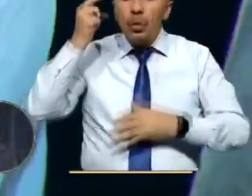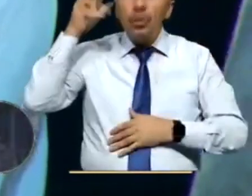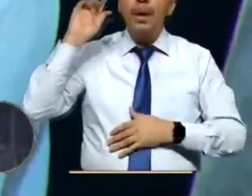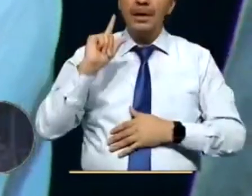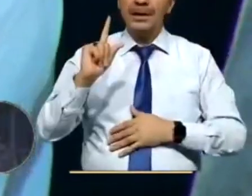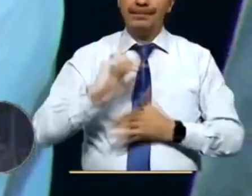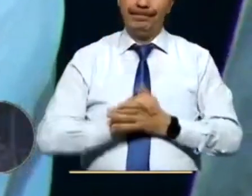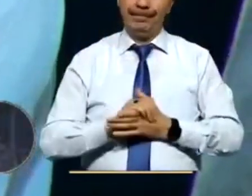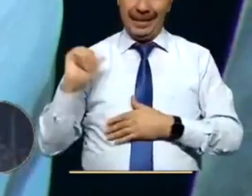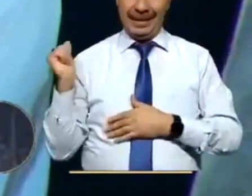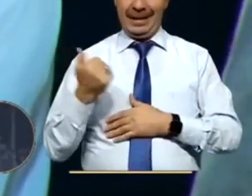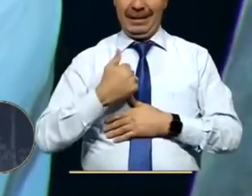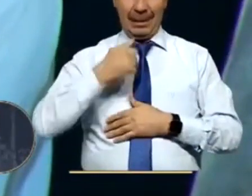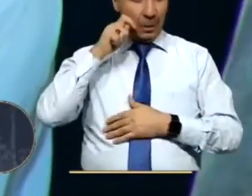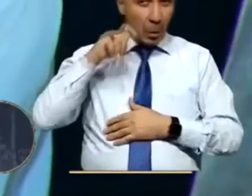Kıymetli müminler,